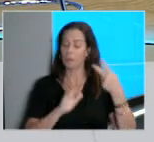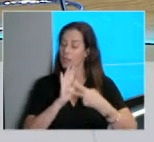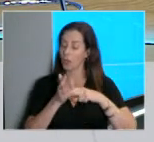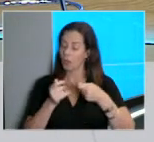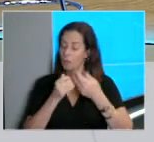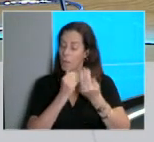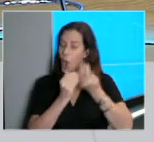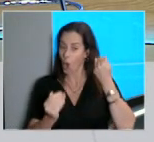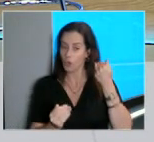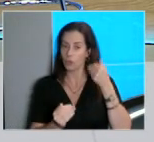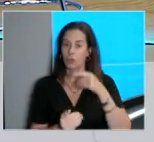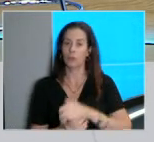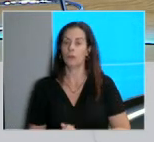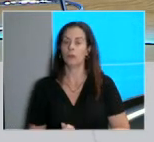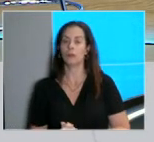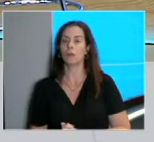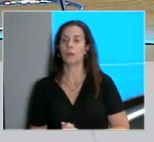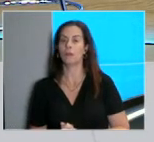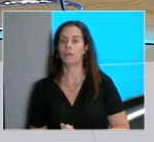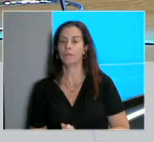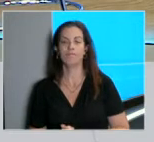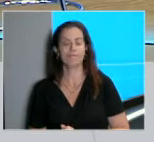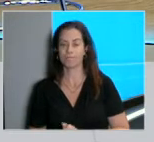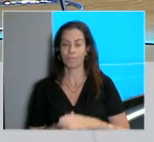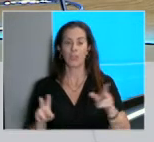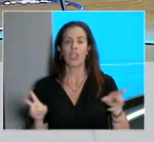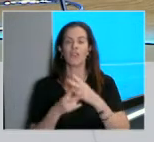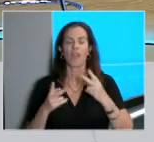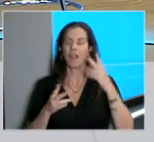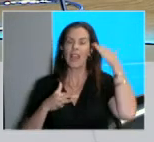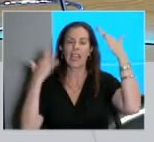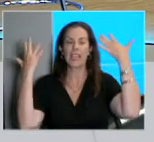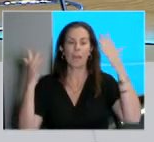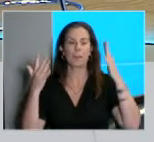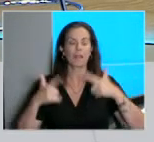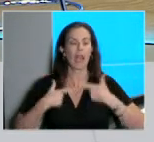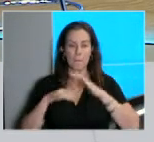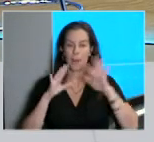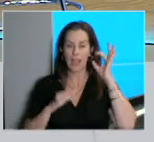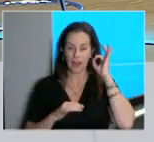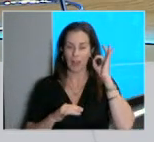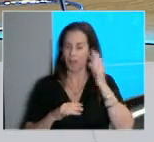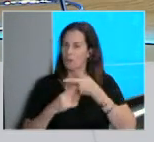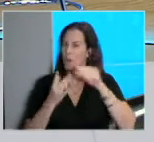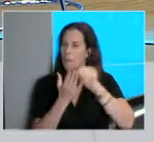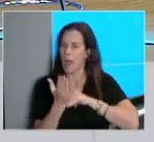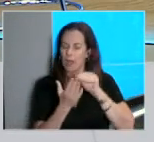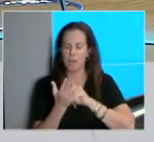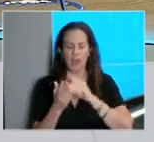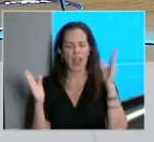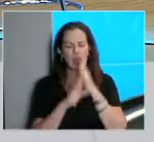מראש. כך הכותרת הראשית, וגם לא יכולים לדמיין עולם בלי רינה, עם שלל מאמרים על